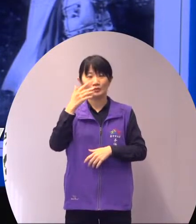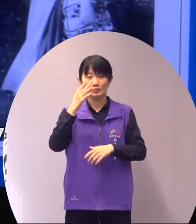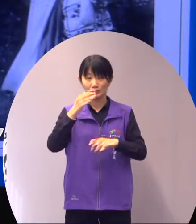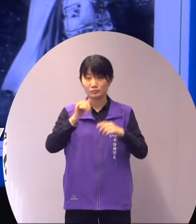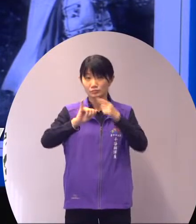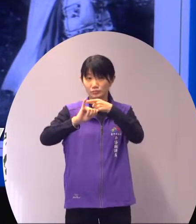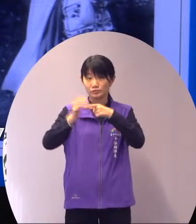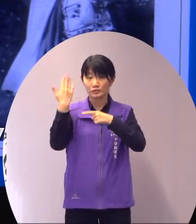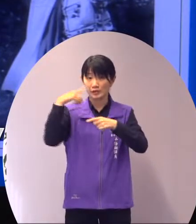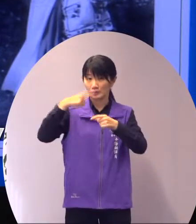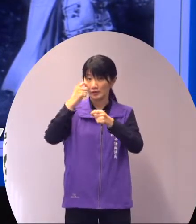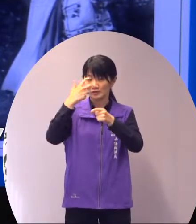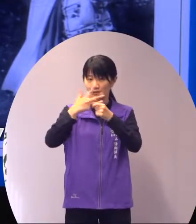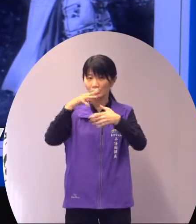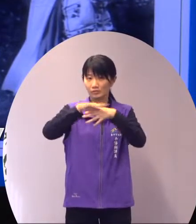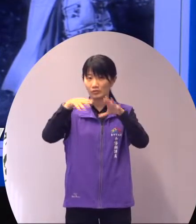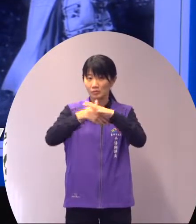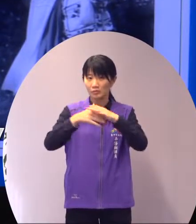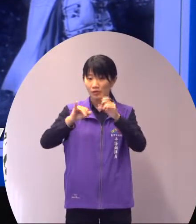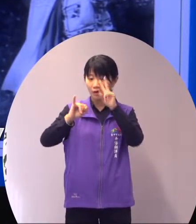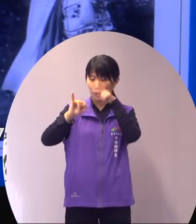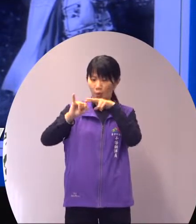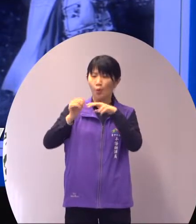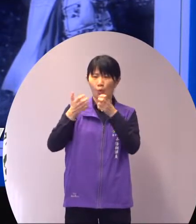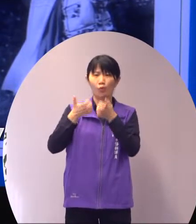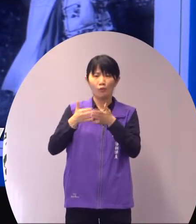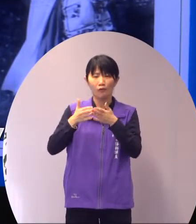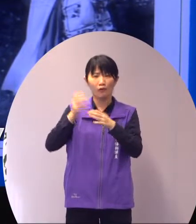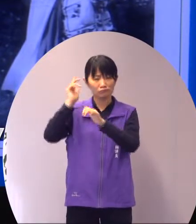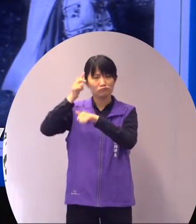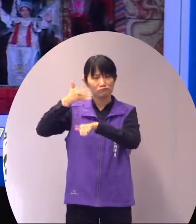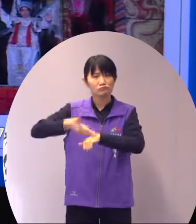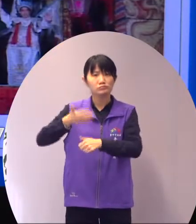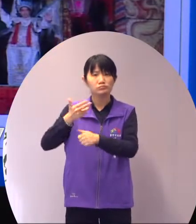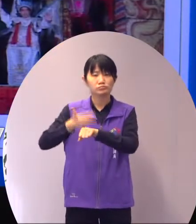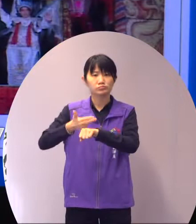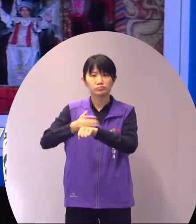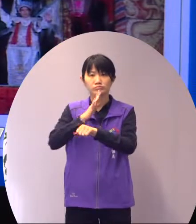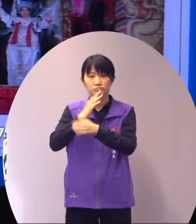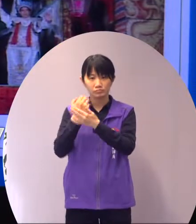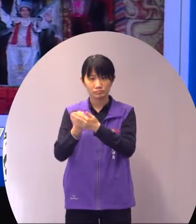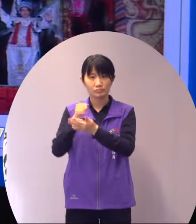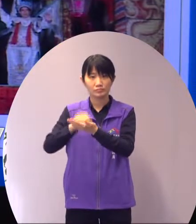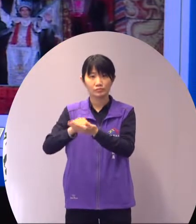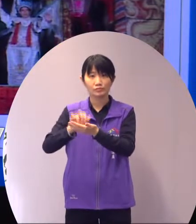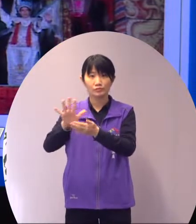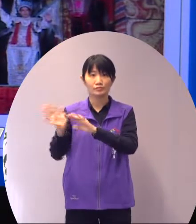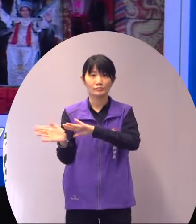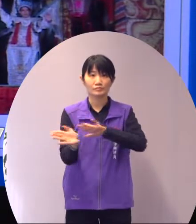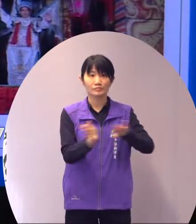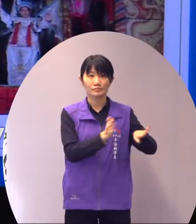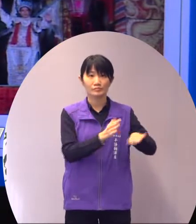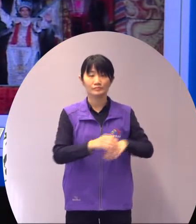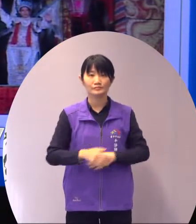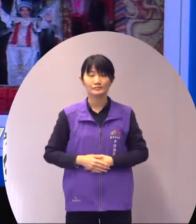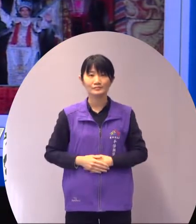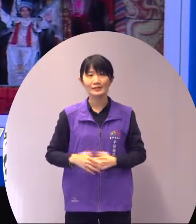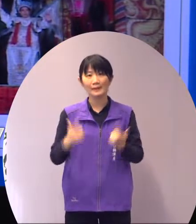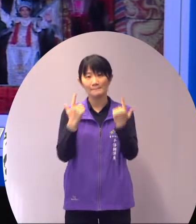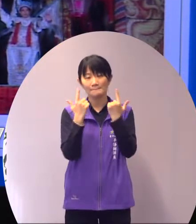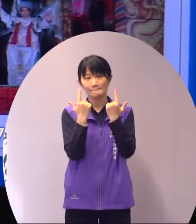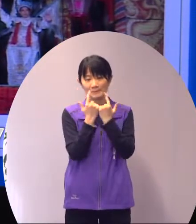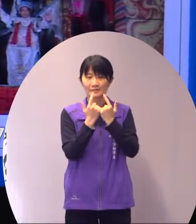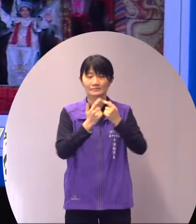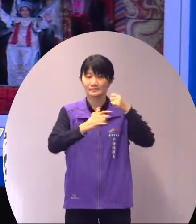在103年被文化部登录为重要传统表演艺术。接下来传统表演艺术是北管戏